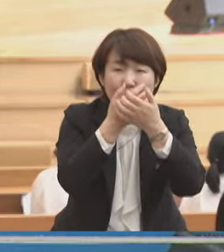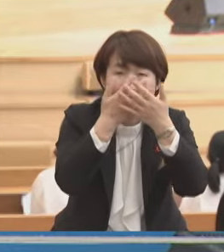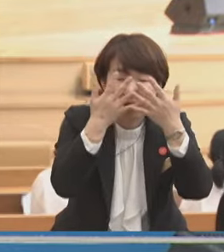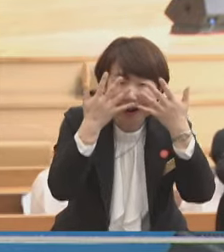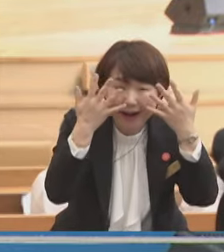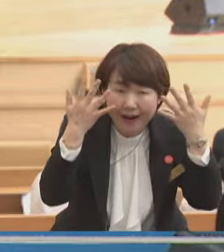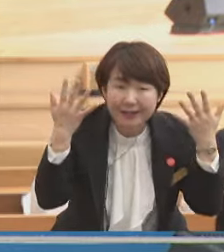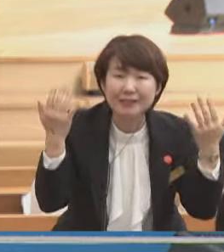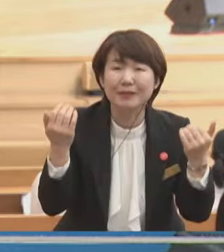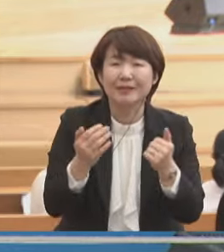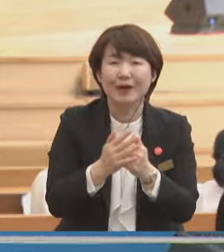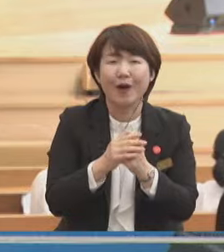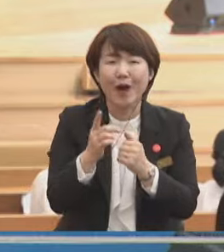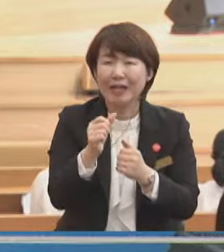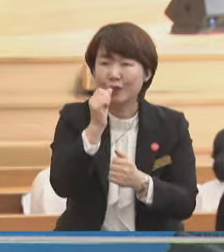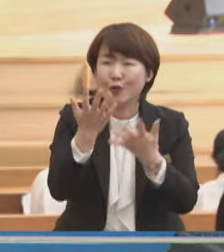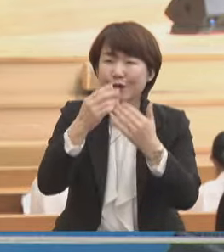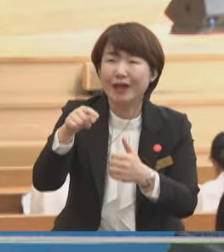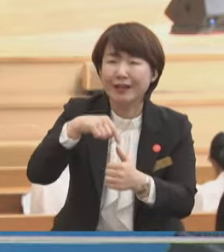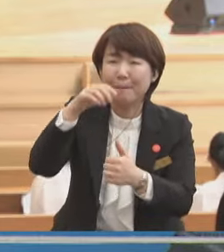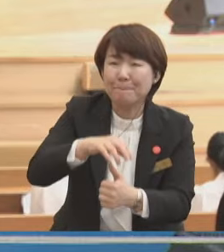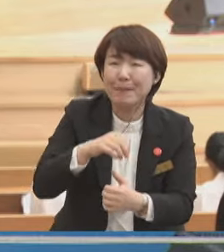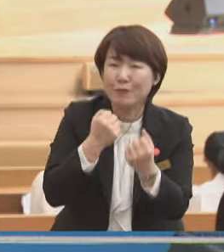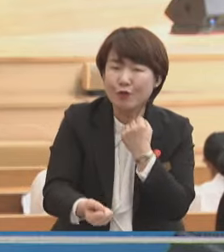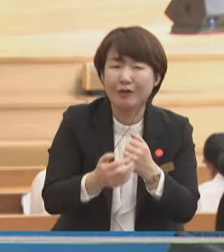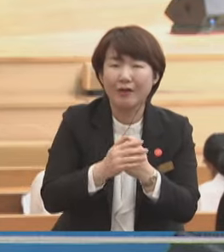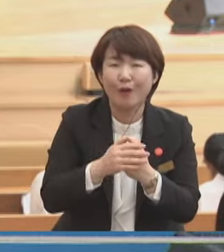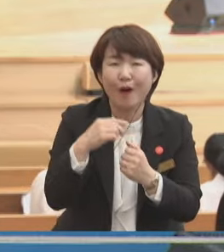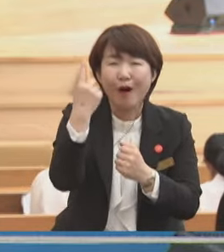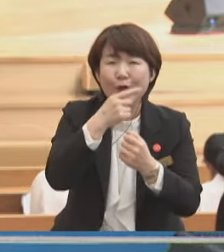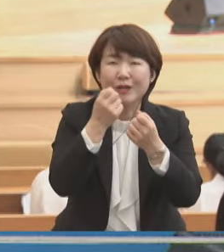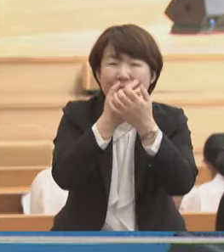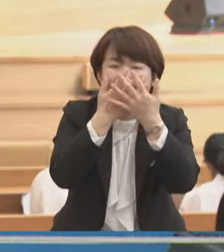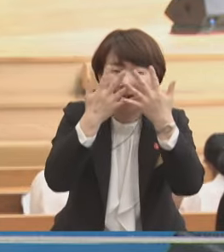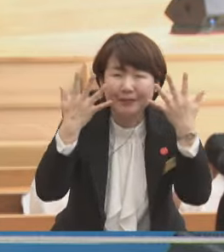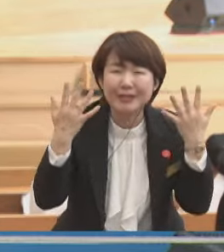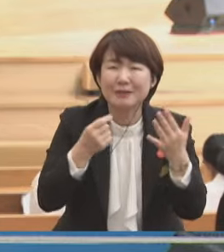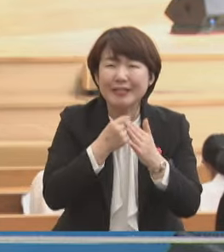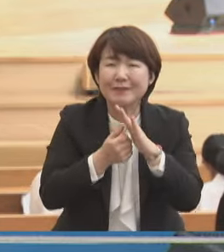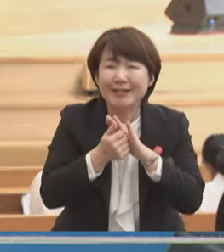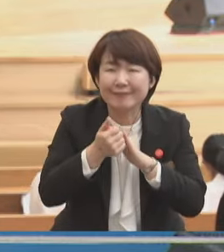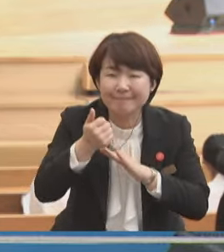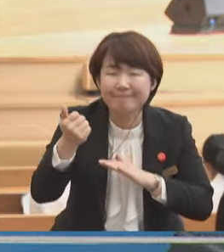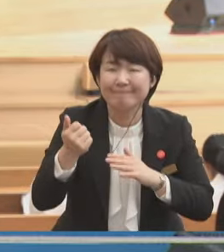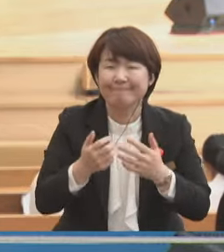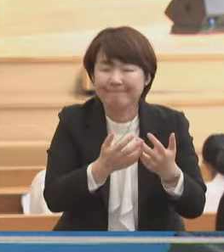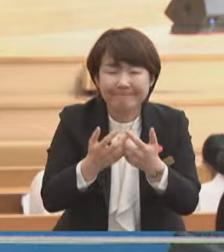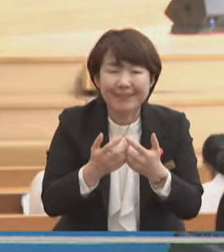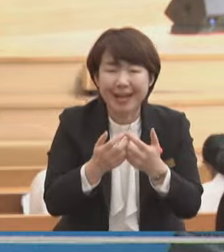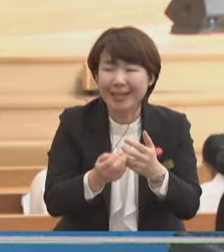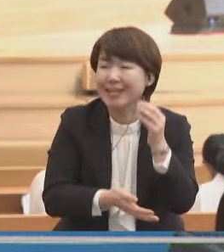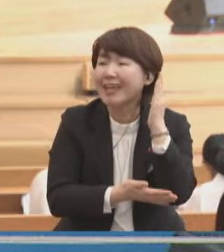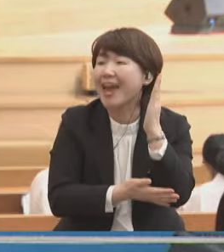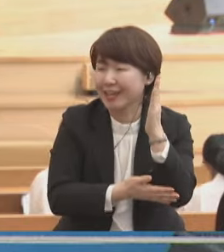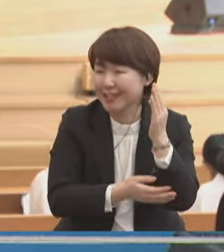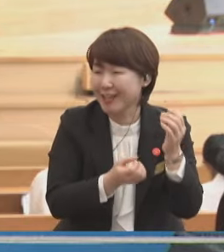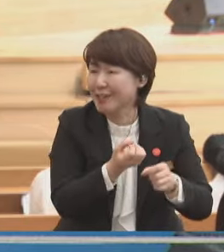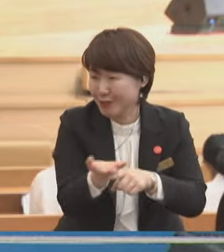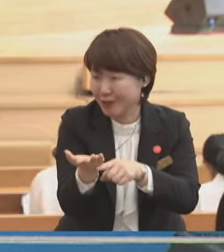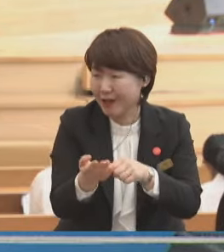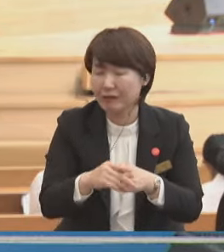해지면서 수영에 가이 있으면서도 막 그렇게 망스 얘기를 하는 거예 데 웬일인지